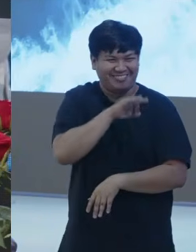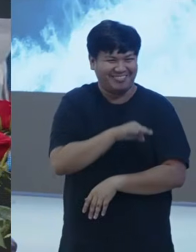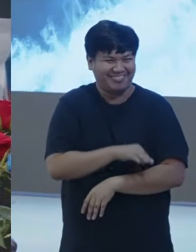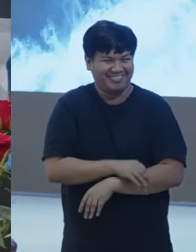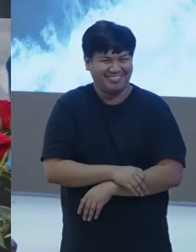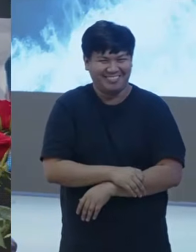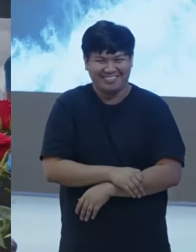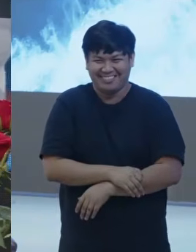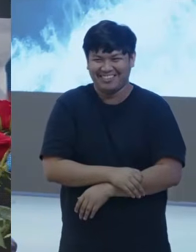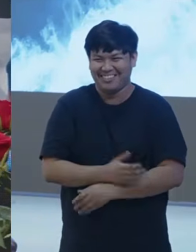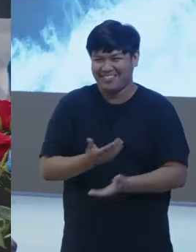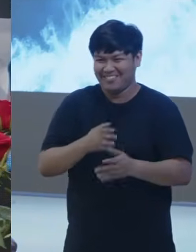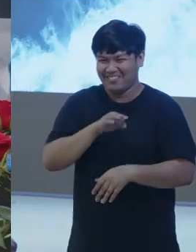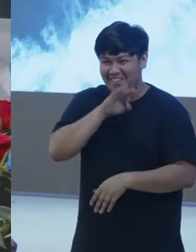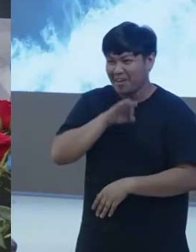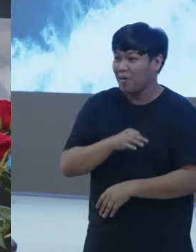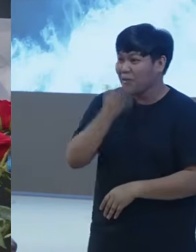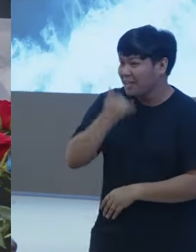nag-mourn, no?